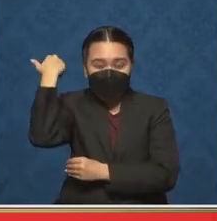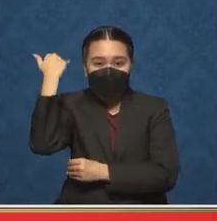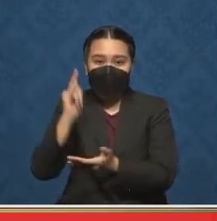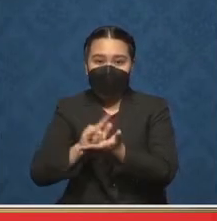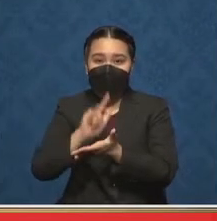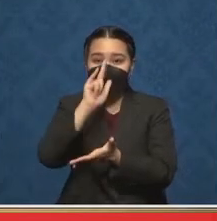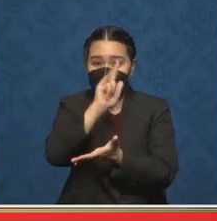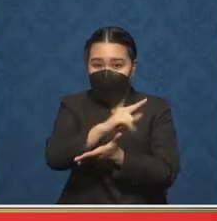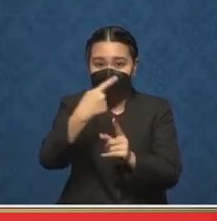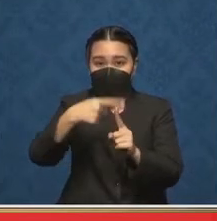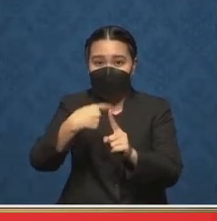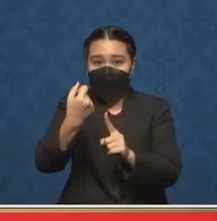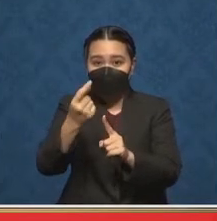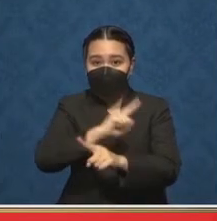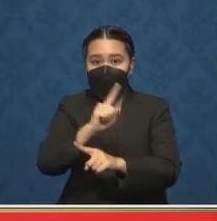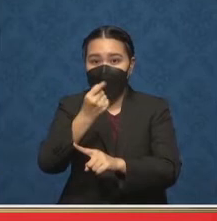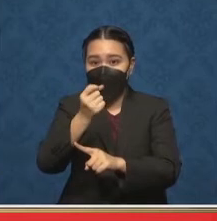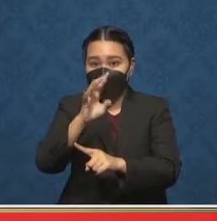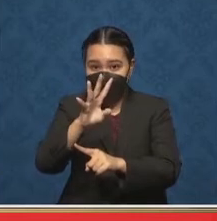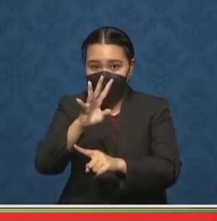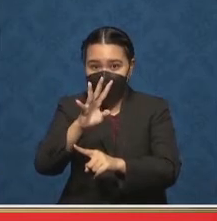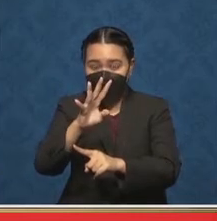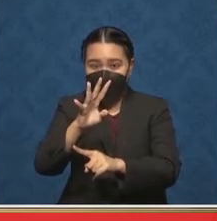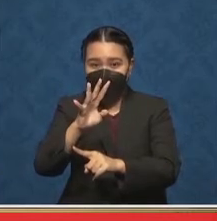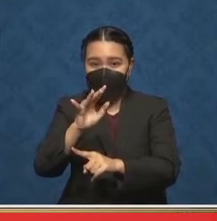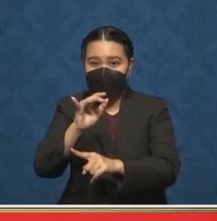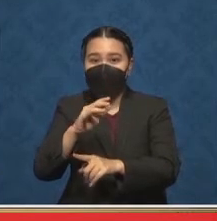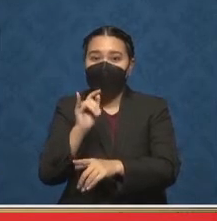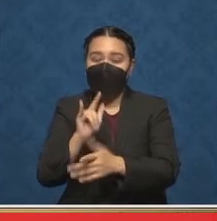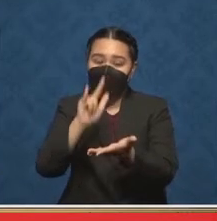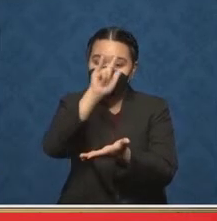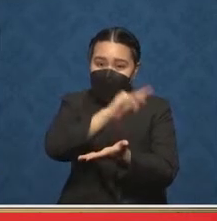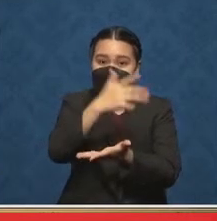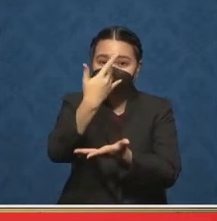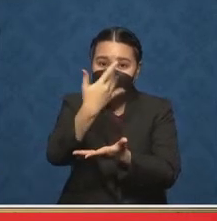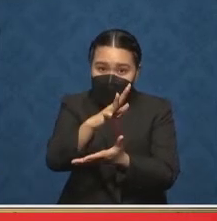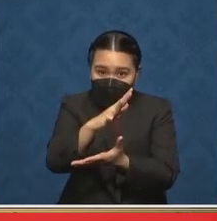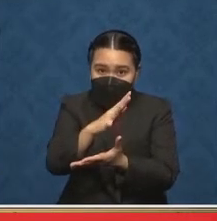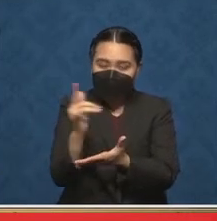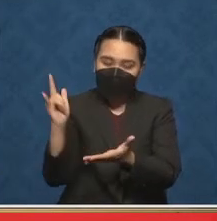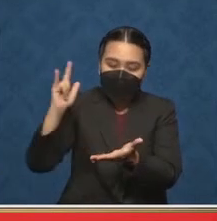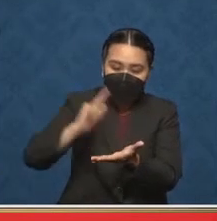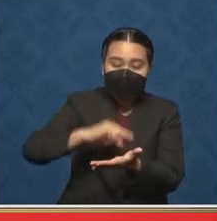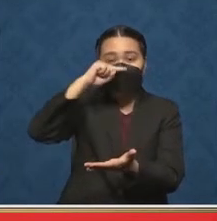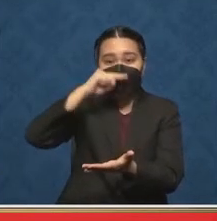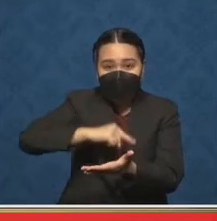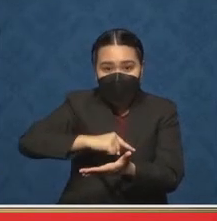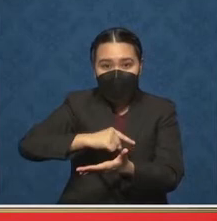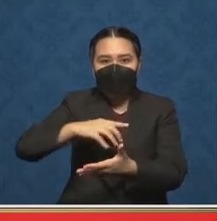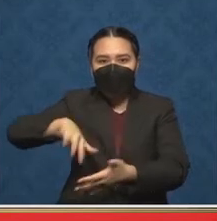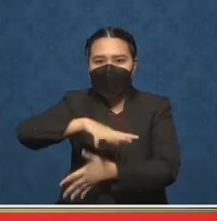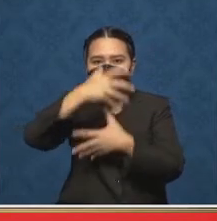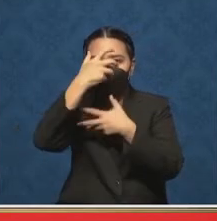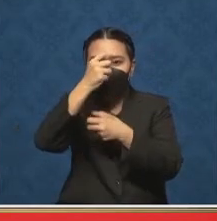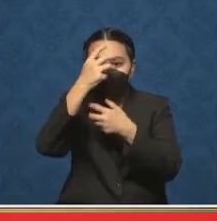รยนซึการไปเหือนกลมานั้นเป็นทวิภาควจารย์เป็ที่สนใจแล้วกเป็นที่ไม่สบายใจข